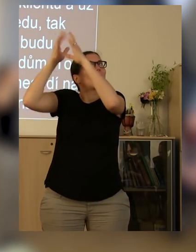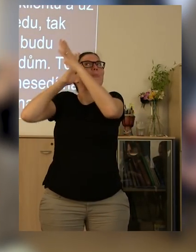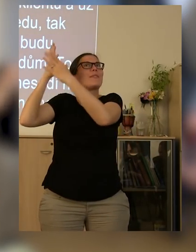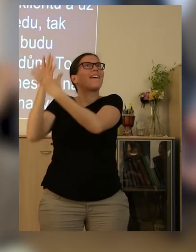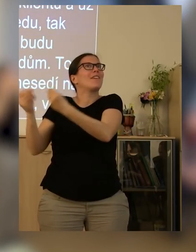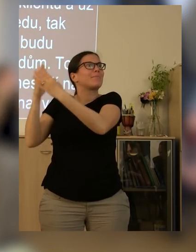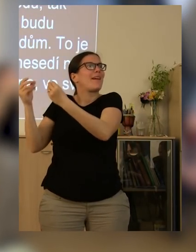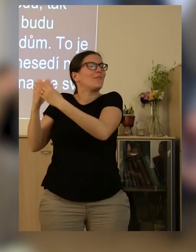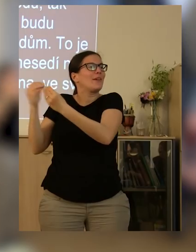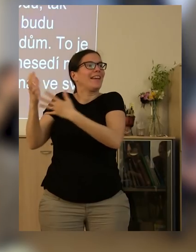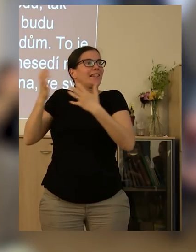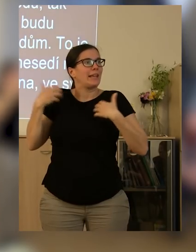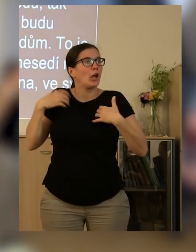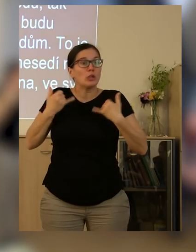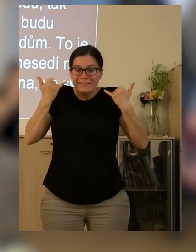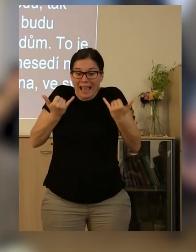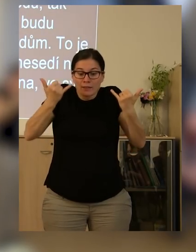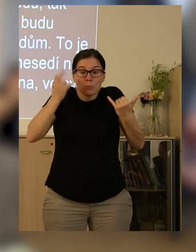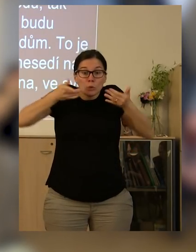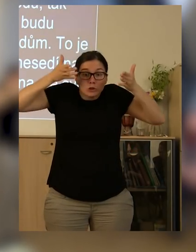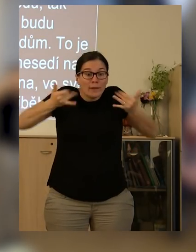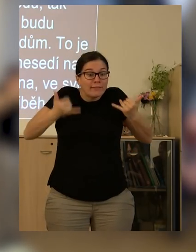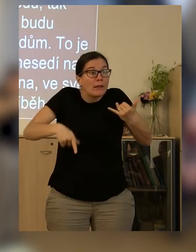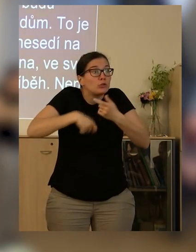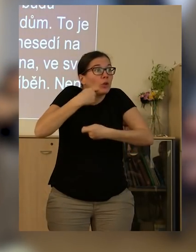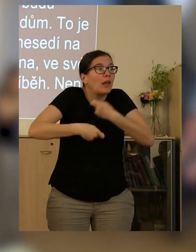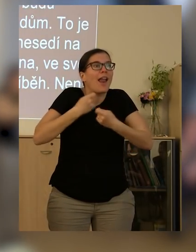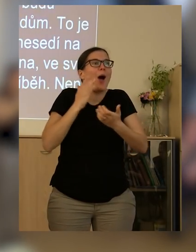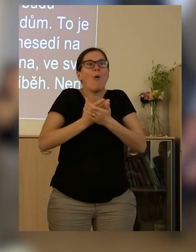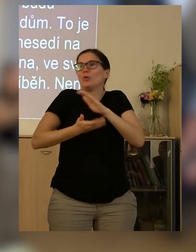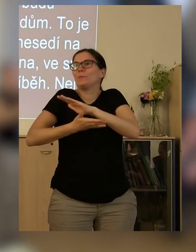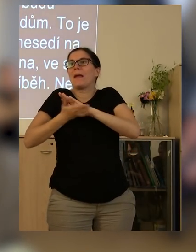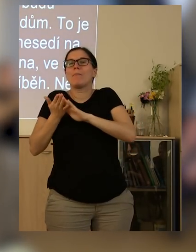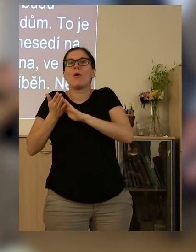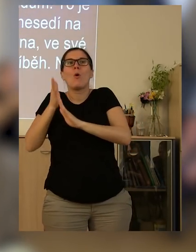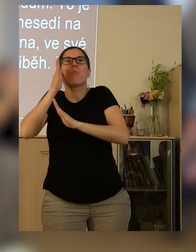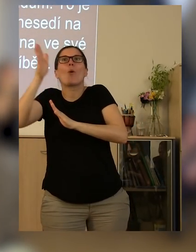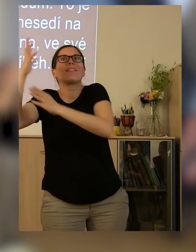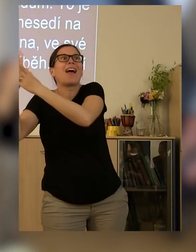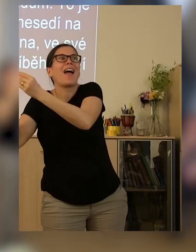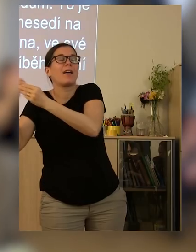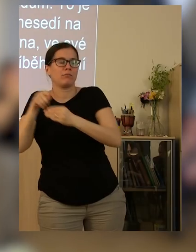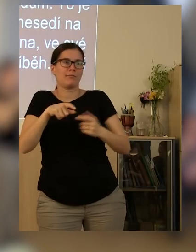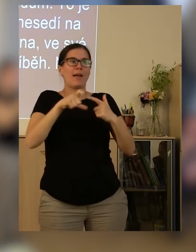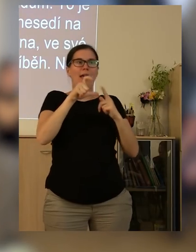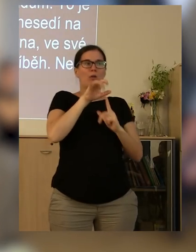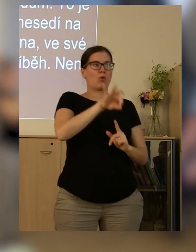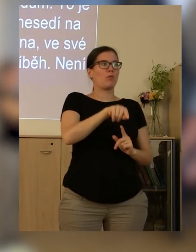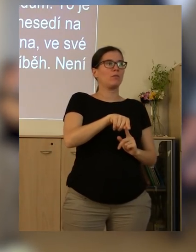příběh. Není v přítomnosti. Není v přítomnosti. To dělá ego.